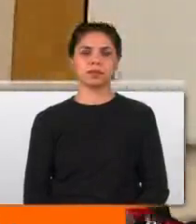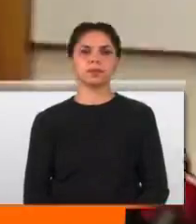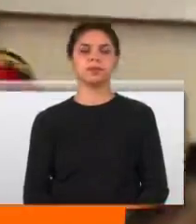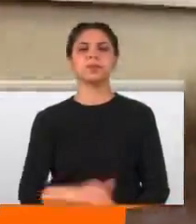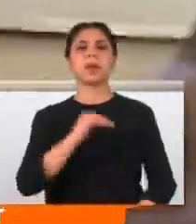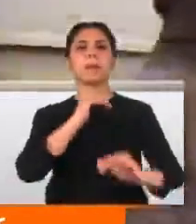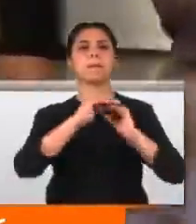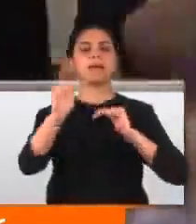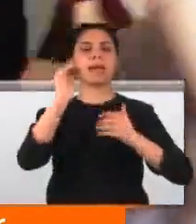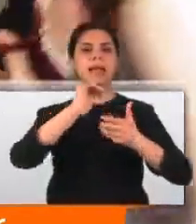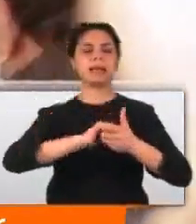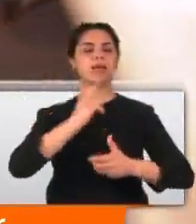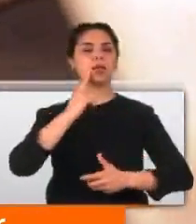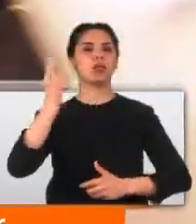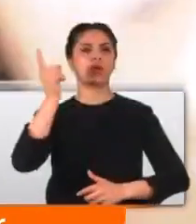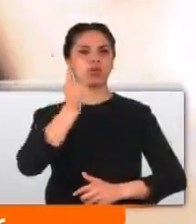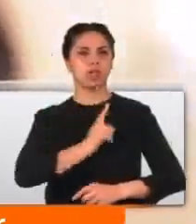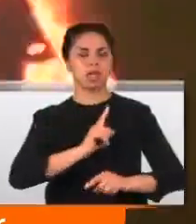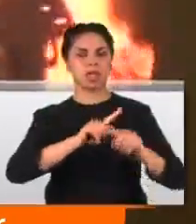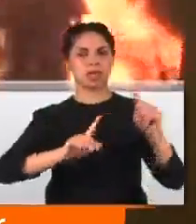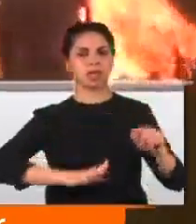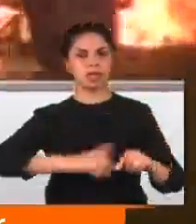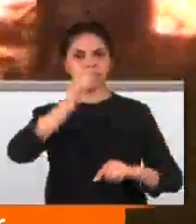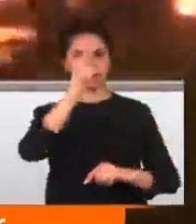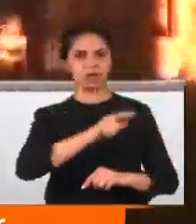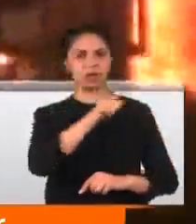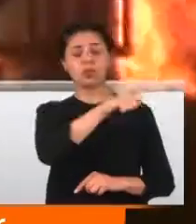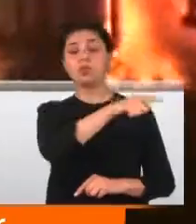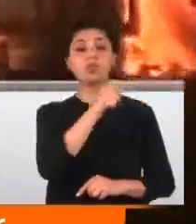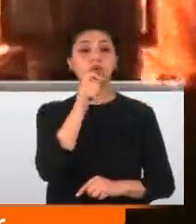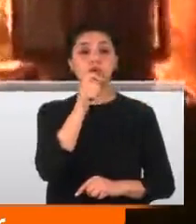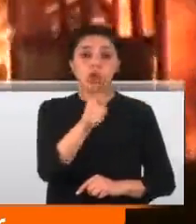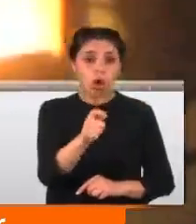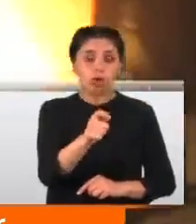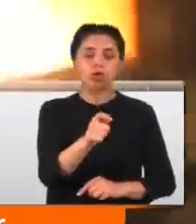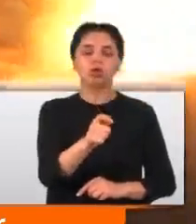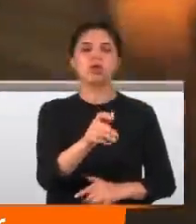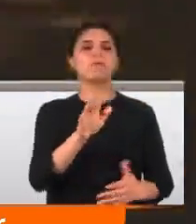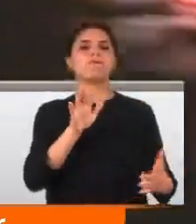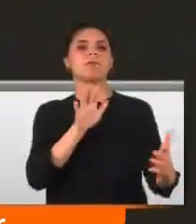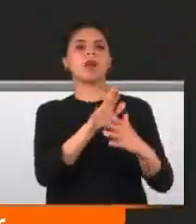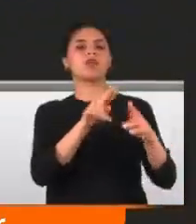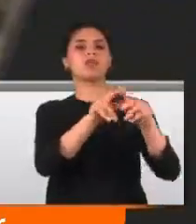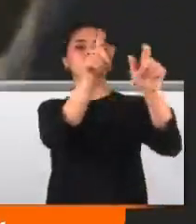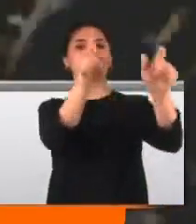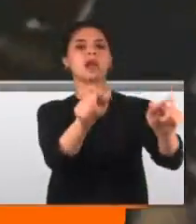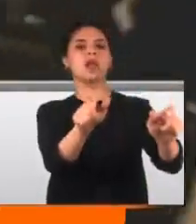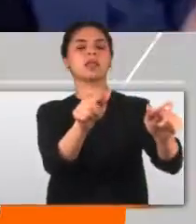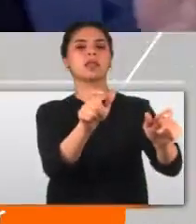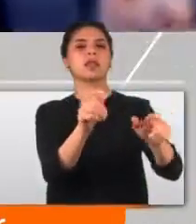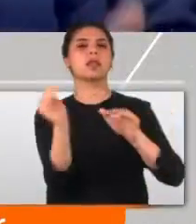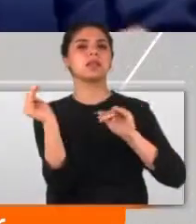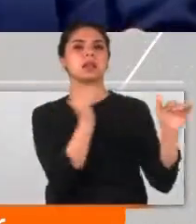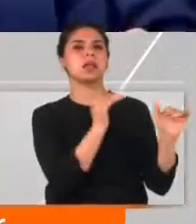Millet İttifakı'nın Cumhurbaşkanı adayı Kemal Kılıçdaroğlu'nun bu vaatleri ve karşılığında Kandil'in kesintisiz